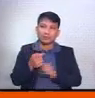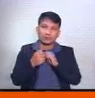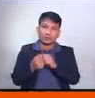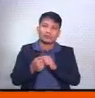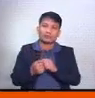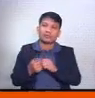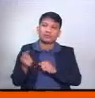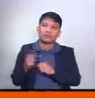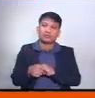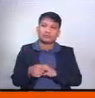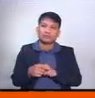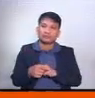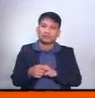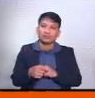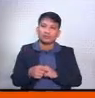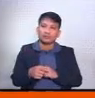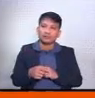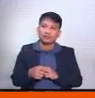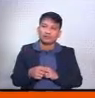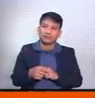ko. Kasi